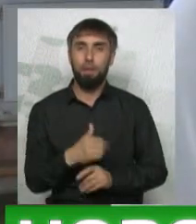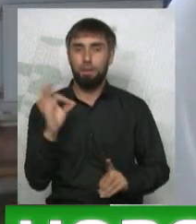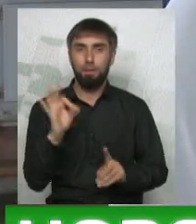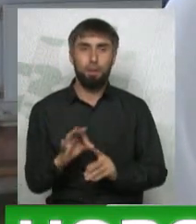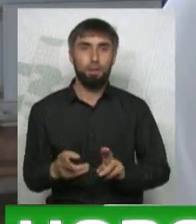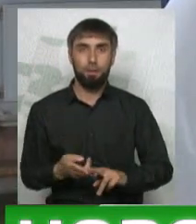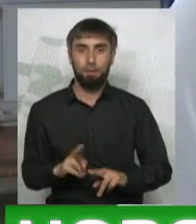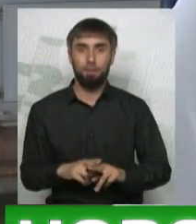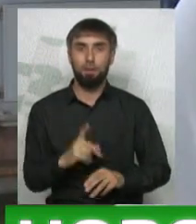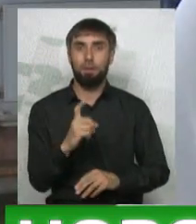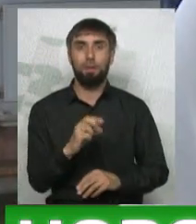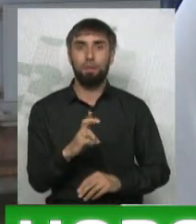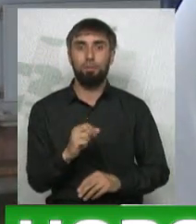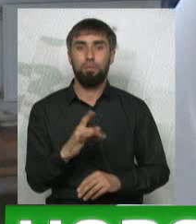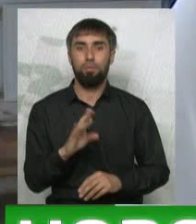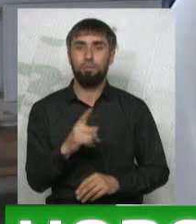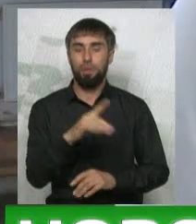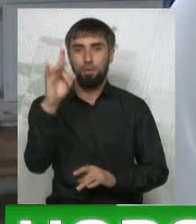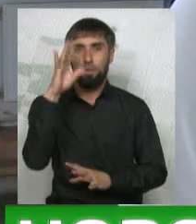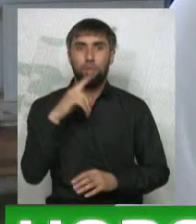это Хабаровск, чемпионат России.